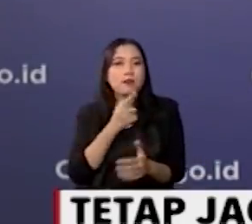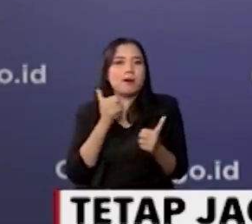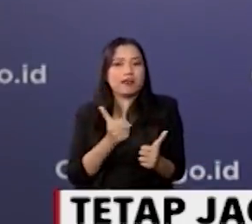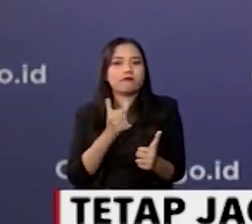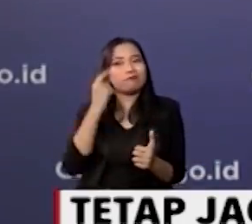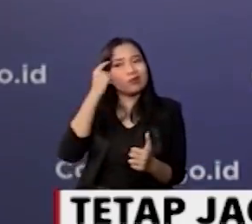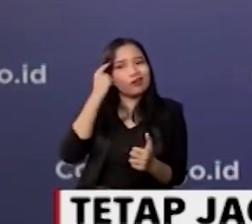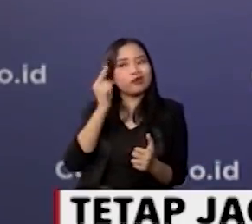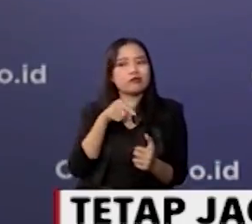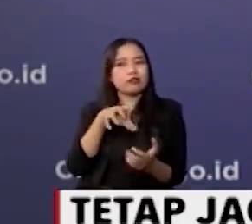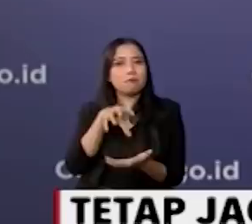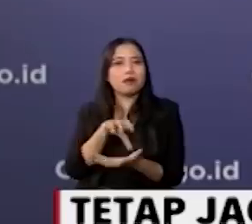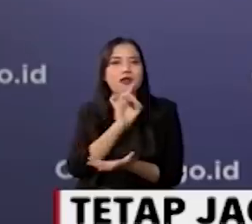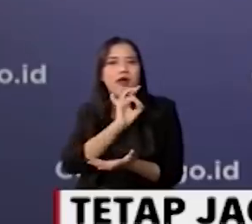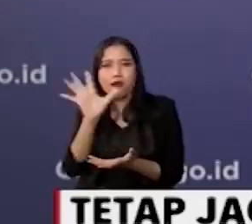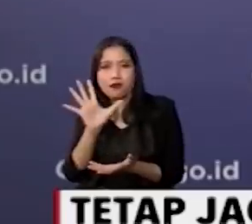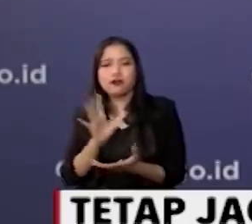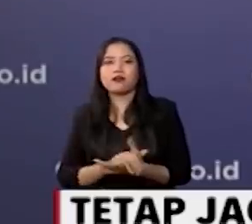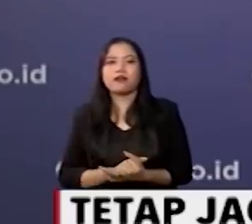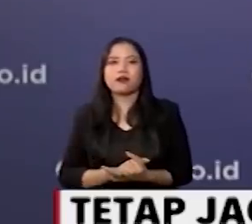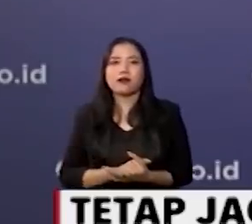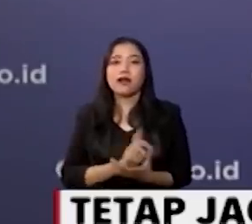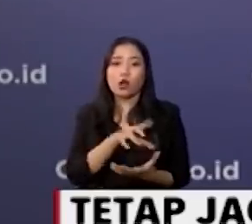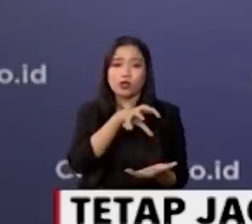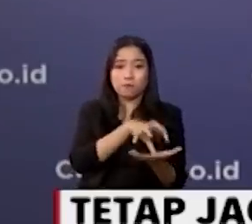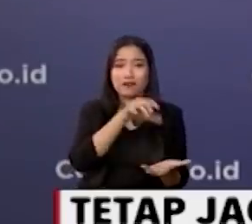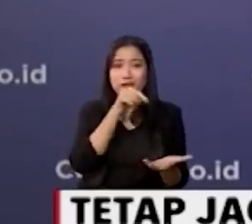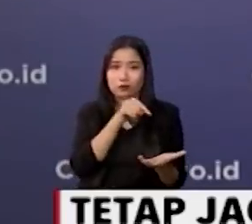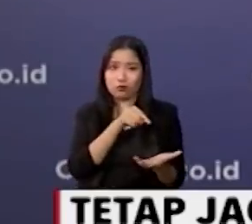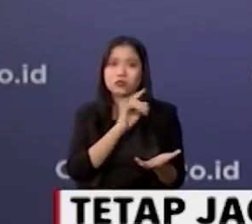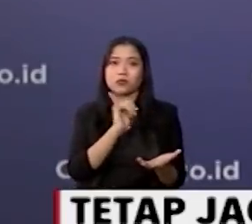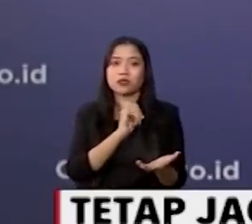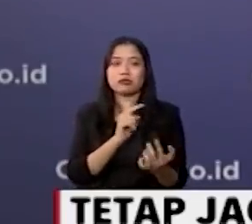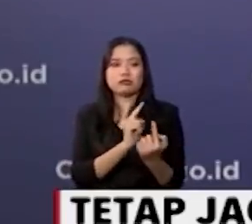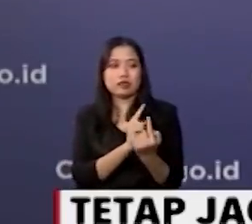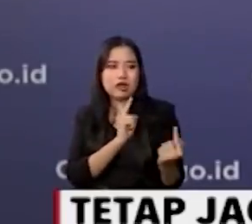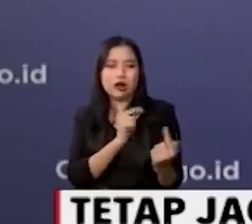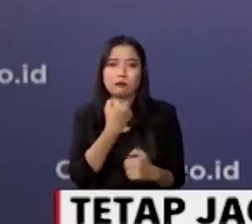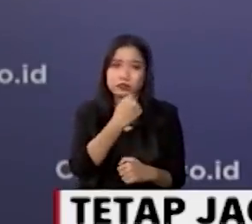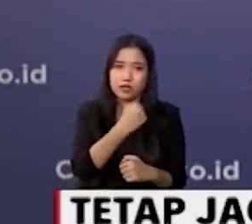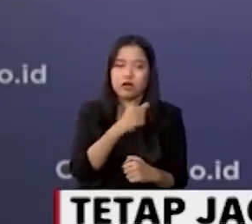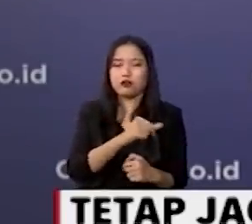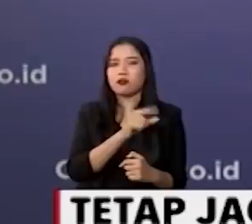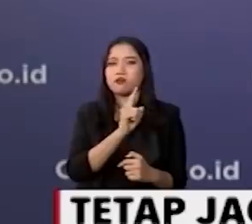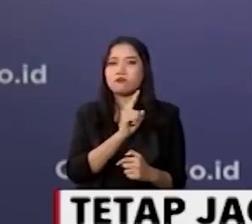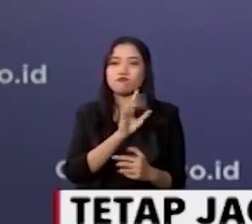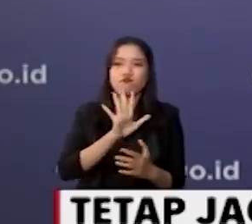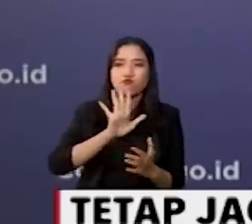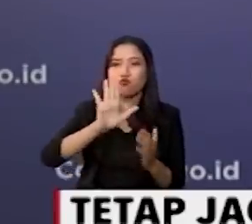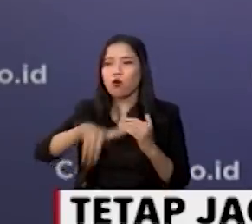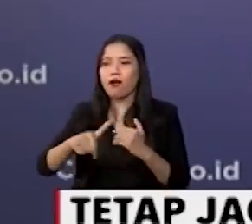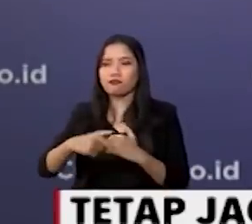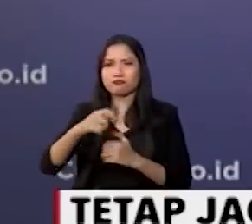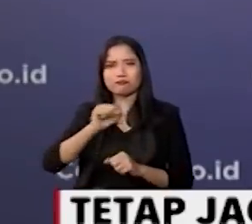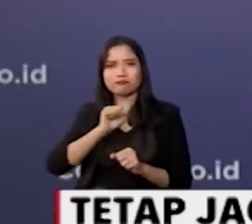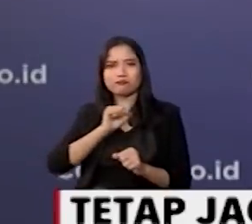tempat lain. Apalagi jika tempat tersebut justru membuat kita tidak bisa menjaga jarak aman. Janganlah pulang membawa